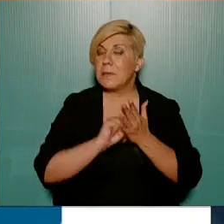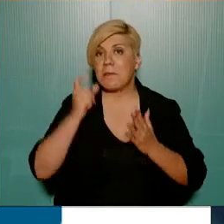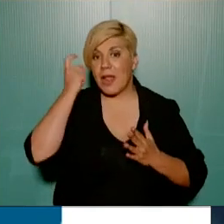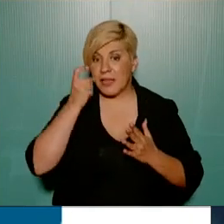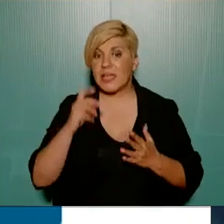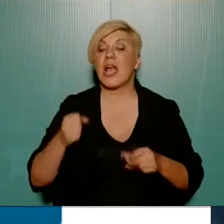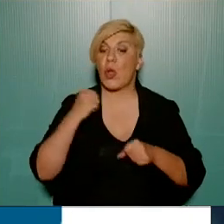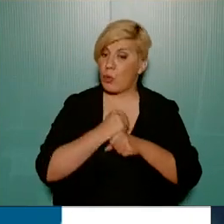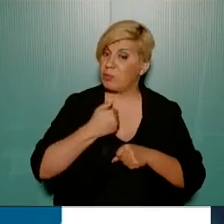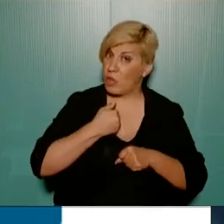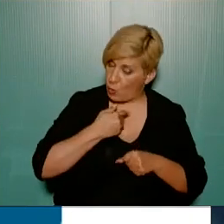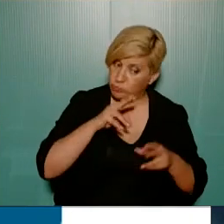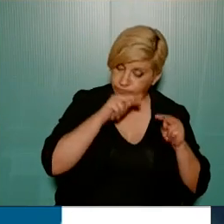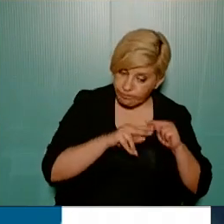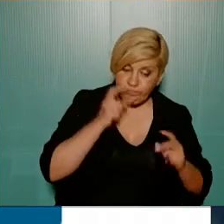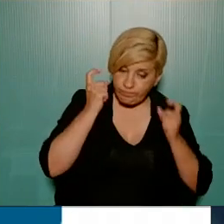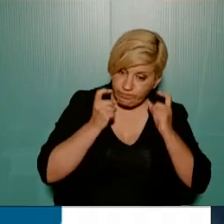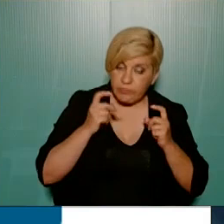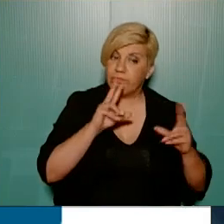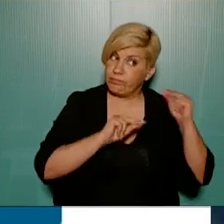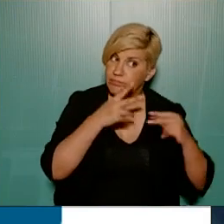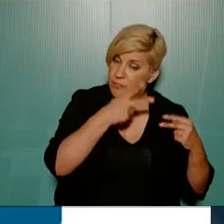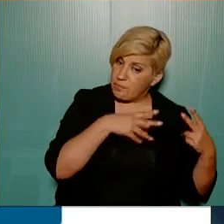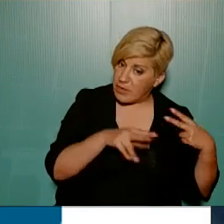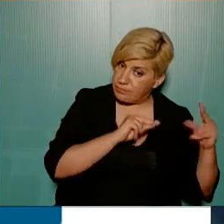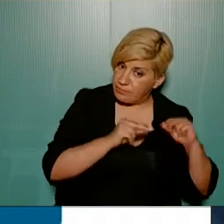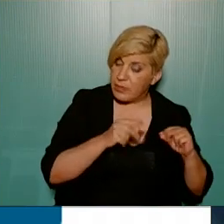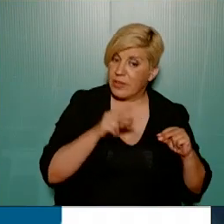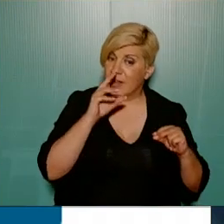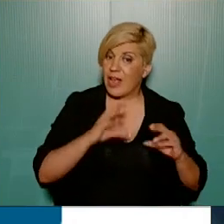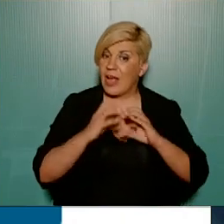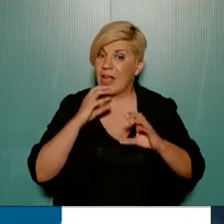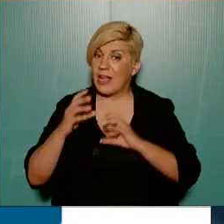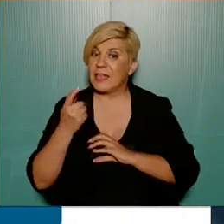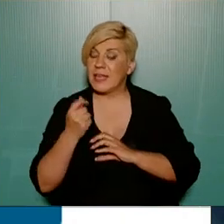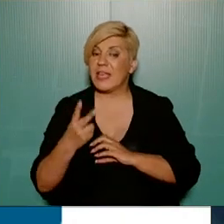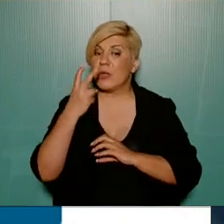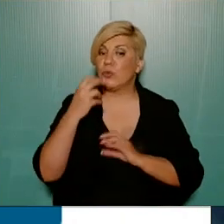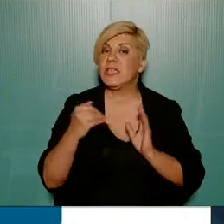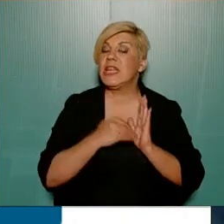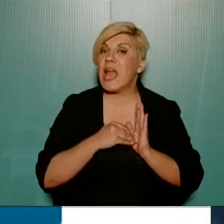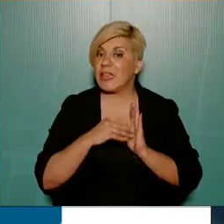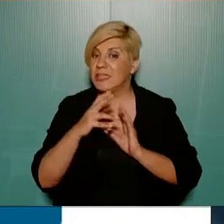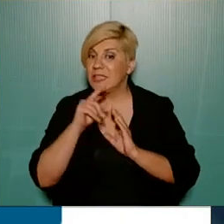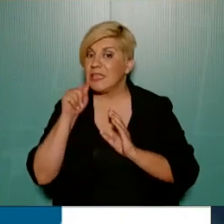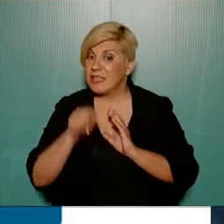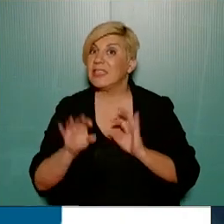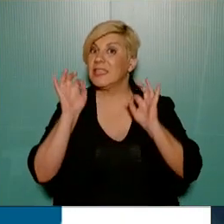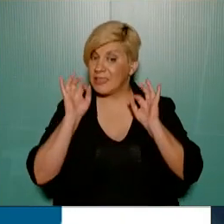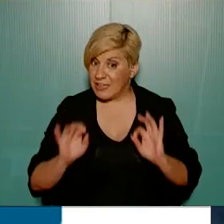Είχα ασχοληθεί και εγώ προσωπικά, τα είχαμε μιλήσει κιόλας. Για κάθε βαγόνι μου είχαν δώσει μια τιμή γύρω στις 20.000 ευρώ, προκειμένου